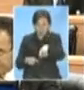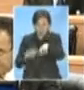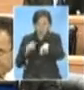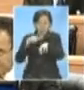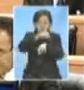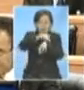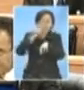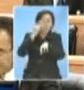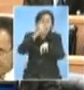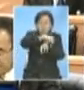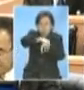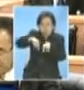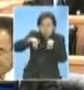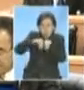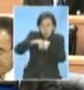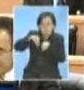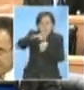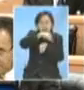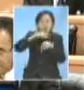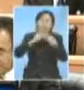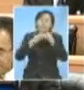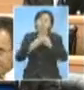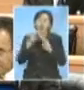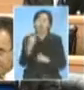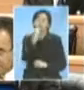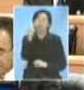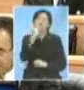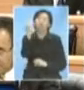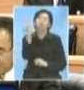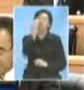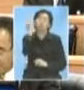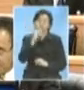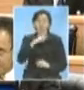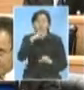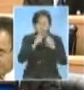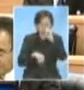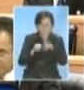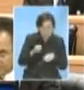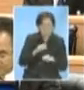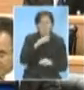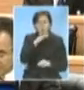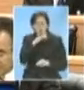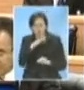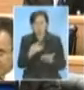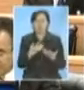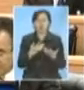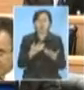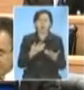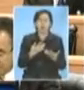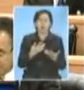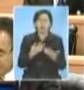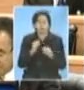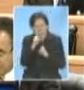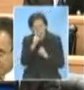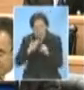างๆความเดือดร้อนที่เกิดจากปัญหาต่างๆมลพิษมลภาวะขยะอุตสาหกรรมขยะที่เกี่ยวกับขย